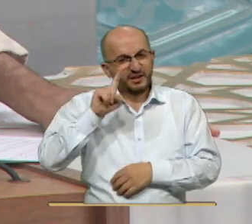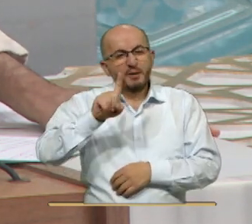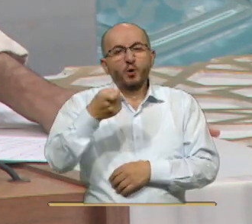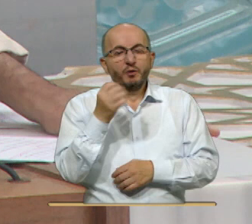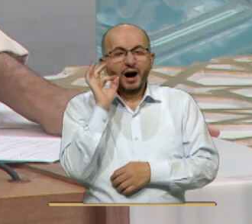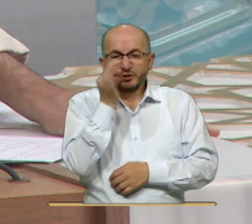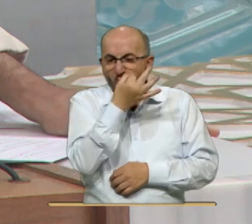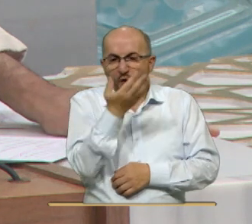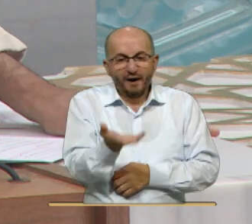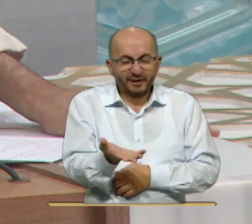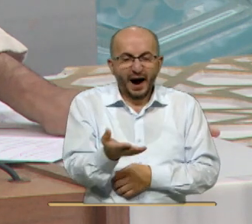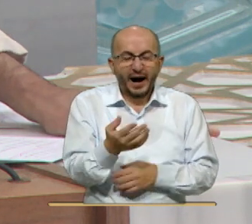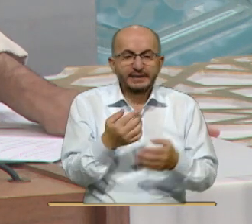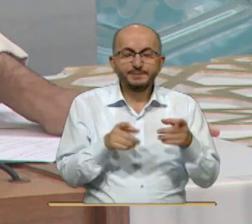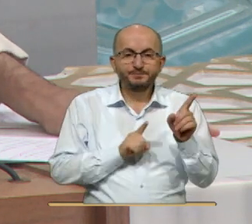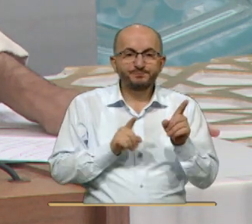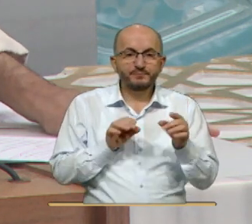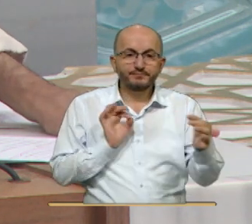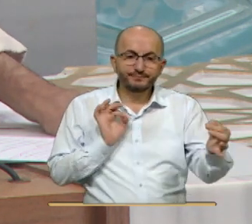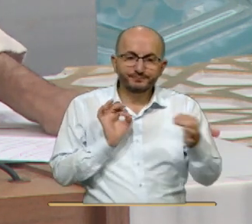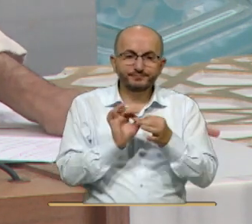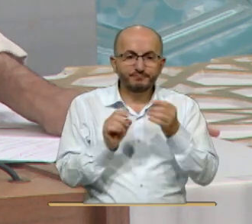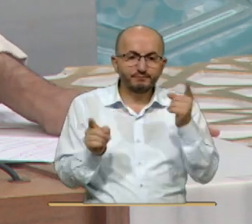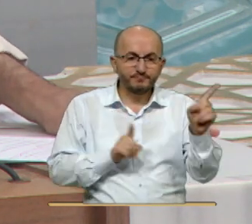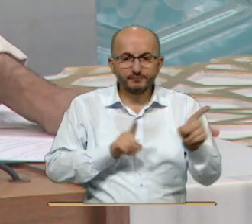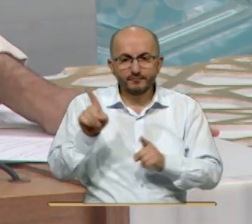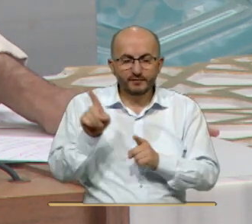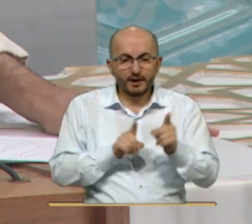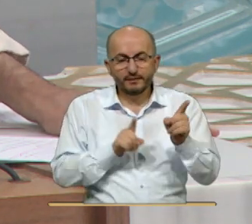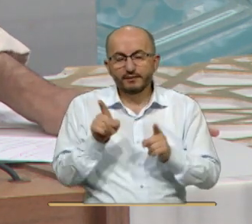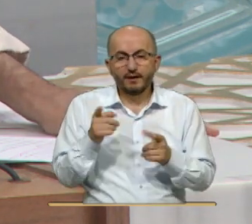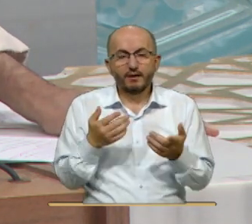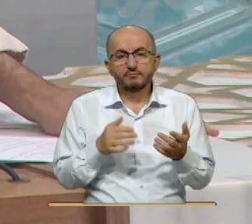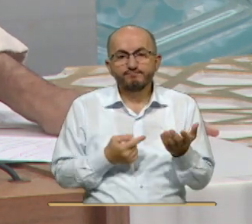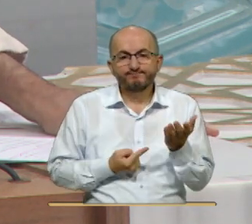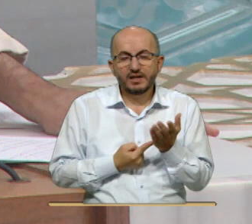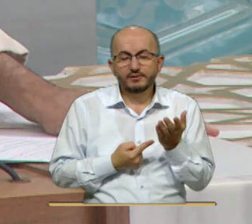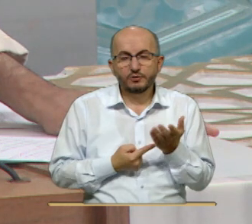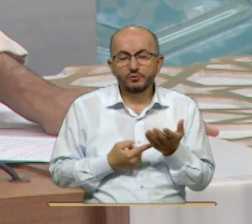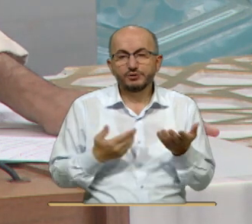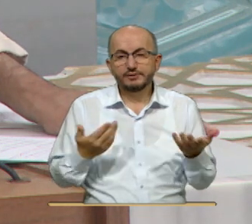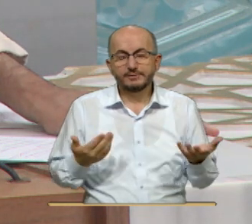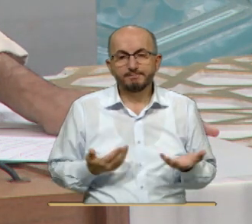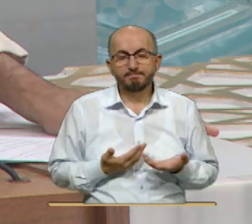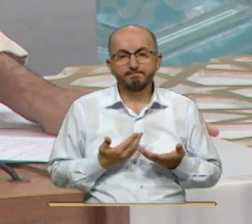kolay. İletişim imkanlarıyla, internet vasıtasıyla. Ama aynı zamanda